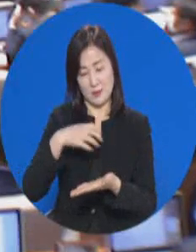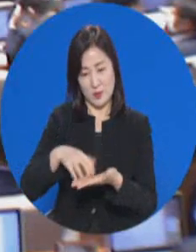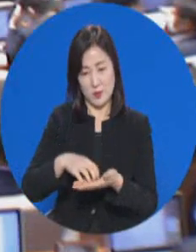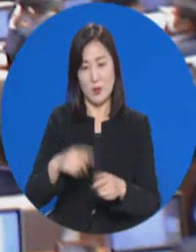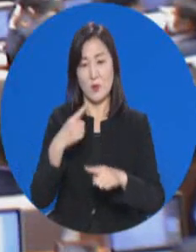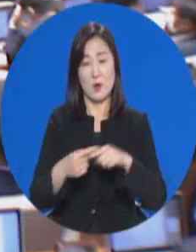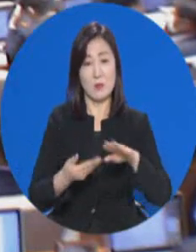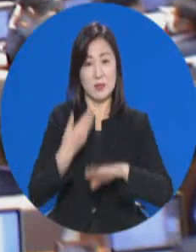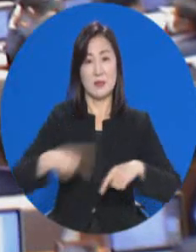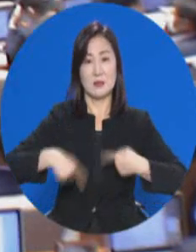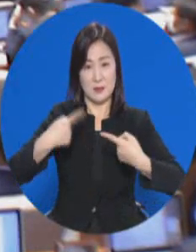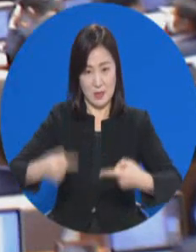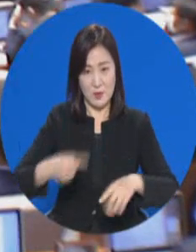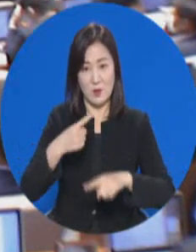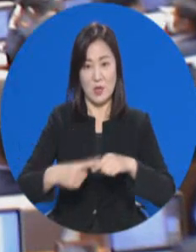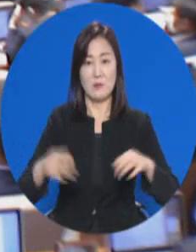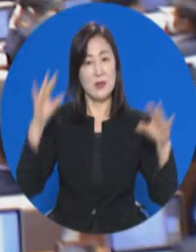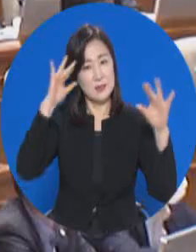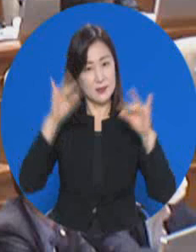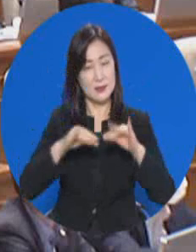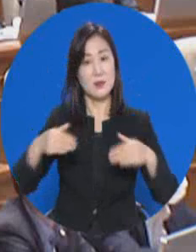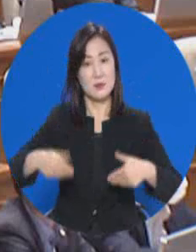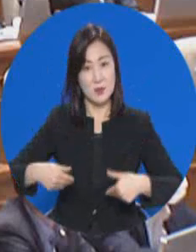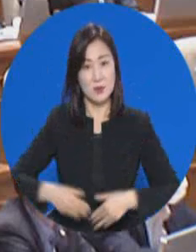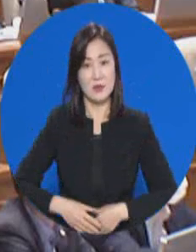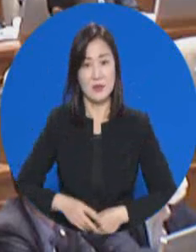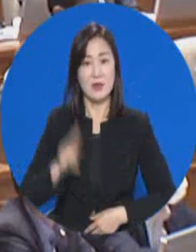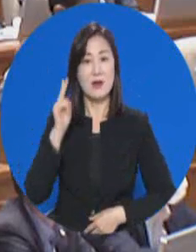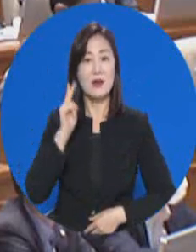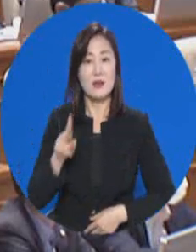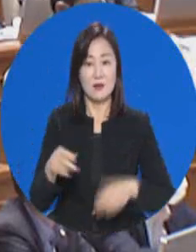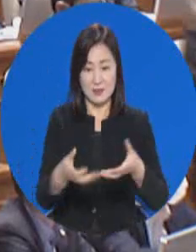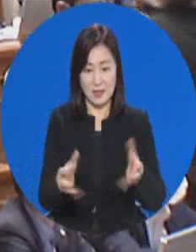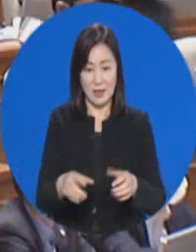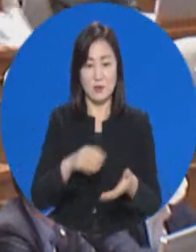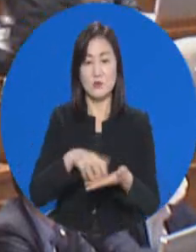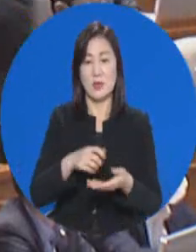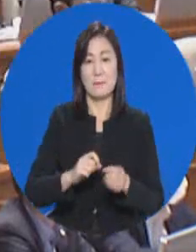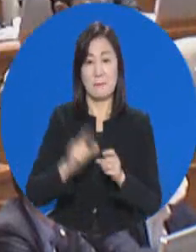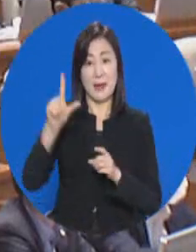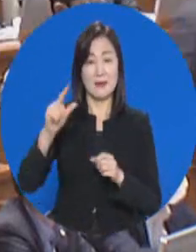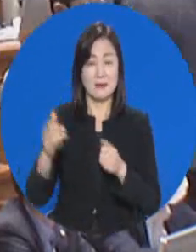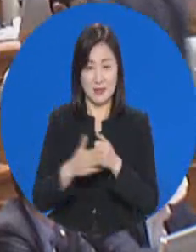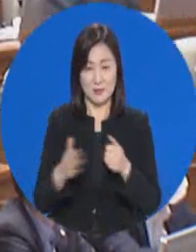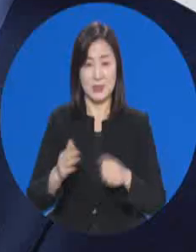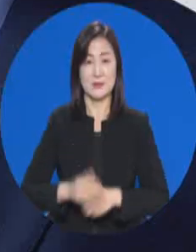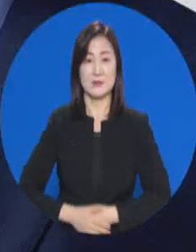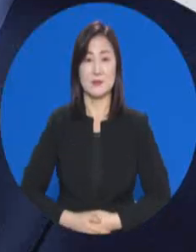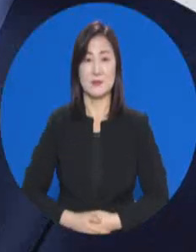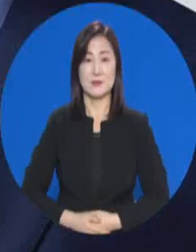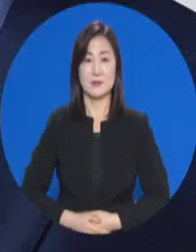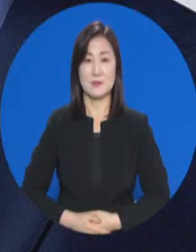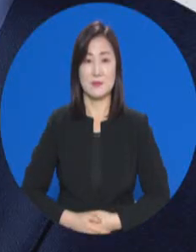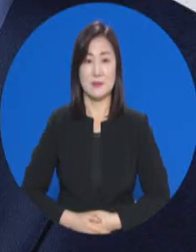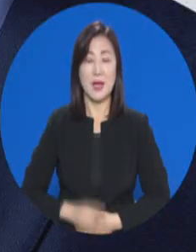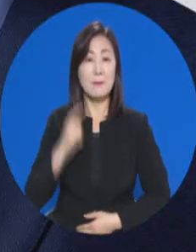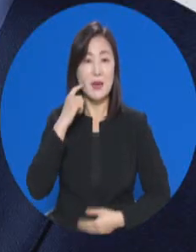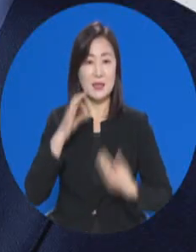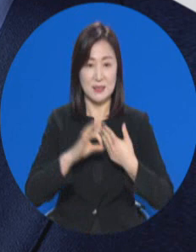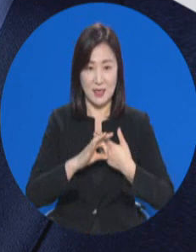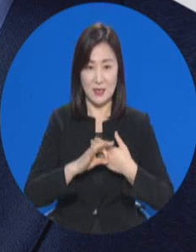출석과 과반수 찬성이 있어야 하는데 여당 측 국회의원들이 더 많은 상황이기 때문입니다.